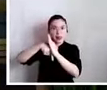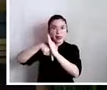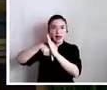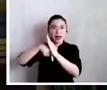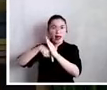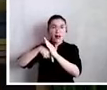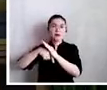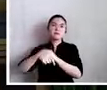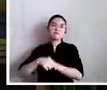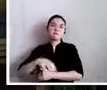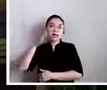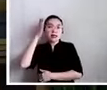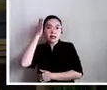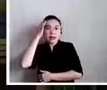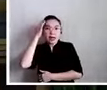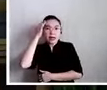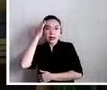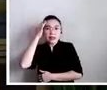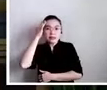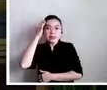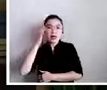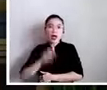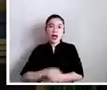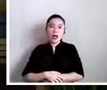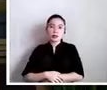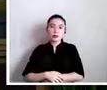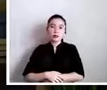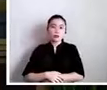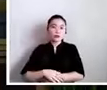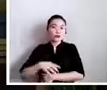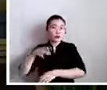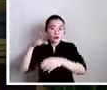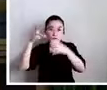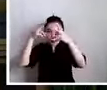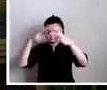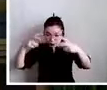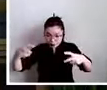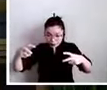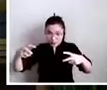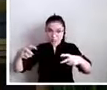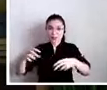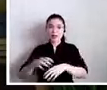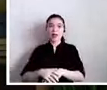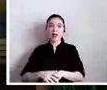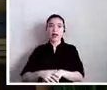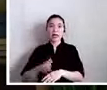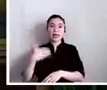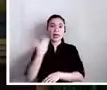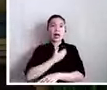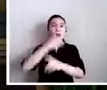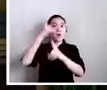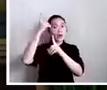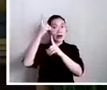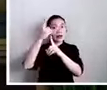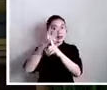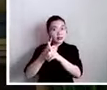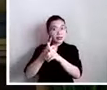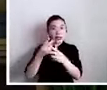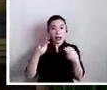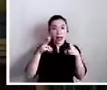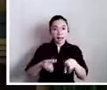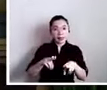kita sa pagtuki sa mga adlaw-adlaw nga panghitabo sa atong nasod, sa atong komunidad,